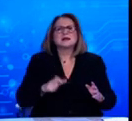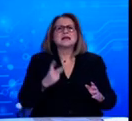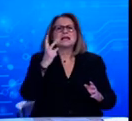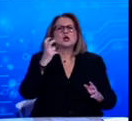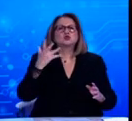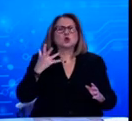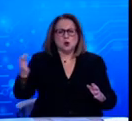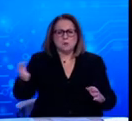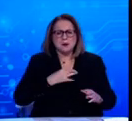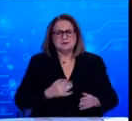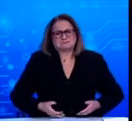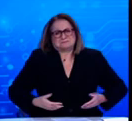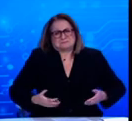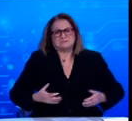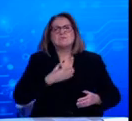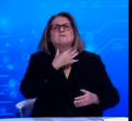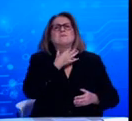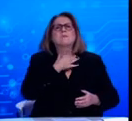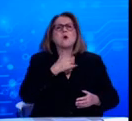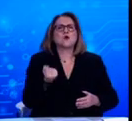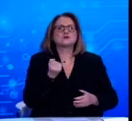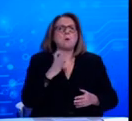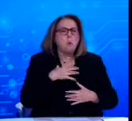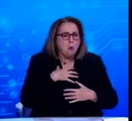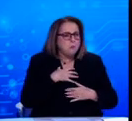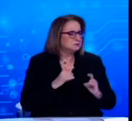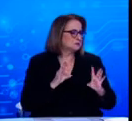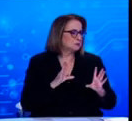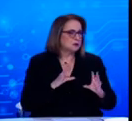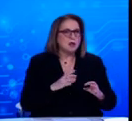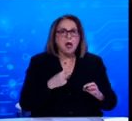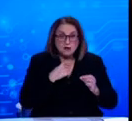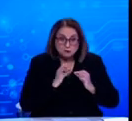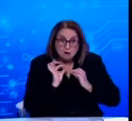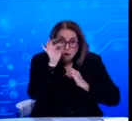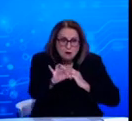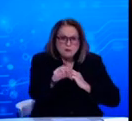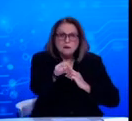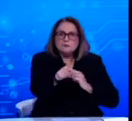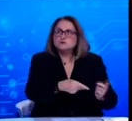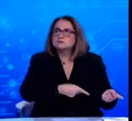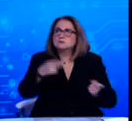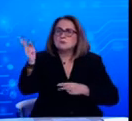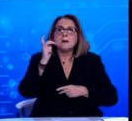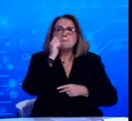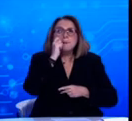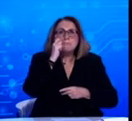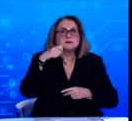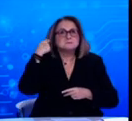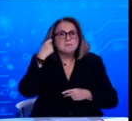πονόλεμος, μπορεί να οδηγήσει τον φίλο του ή τη φίλη του στην εντατική. Μπορεί να αποβεί μοιραίο για τον πατέρα ή τον παππού